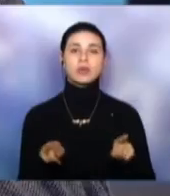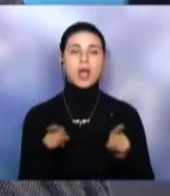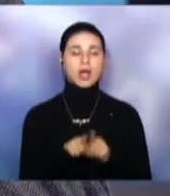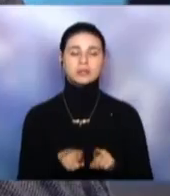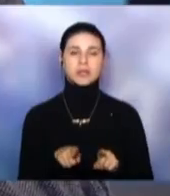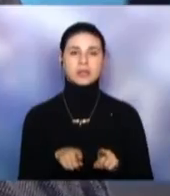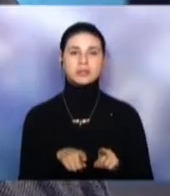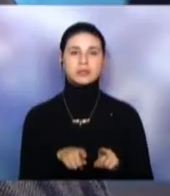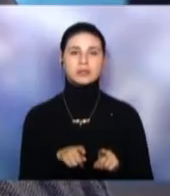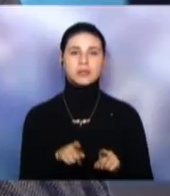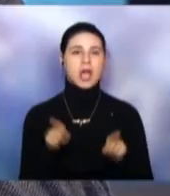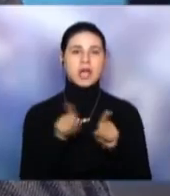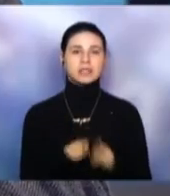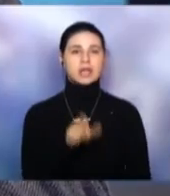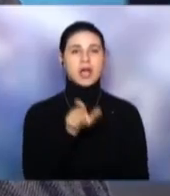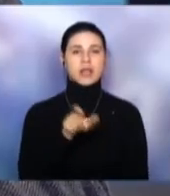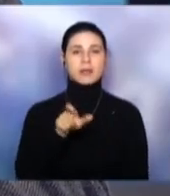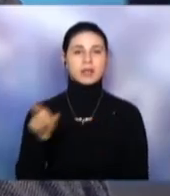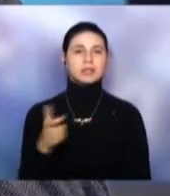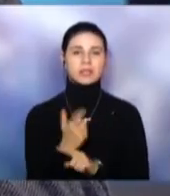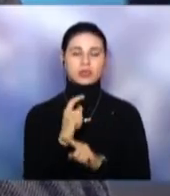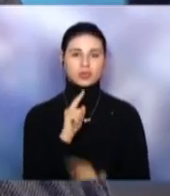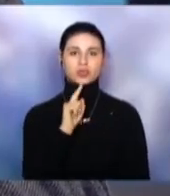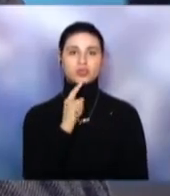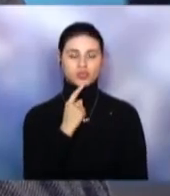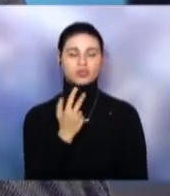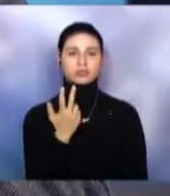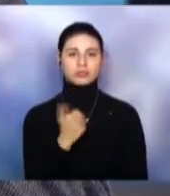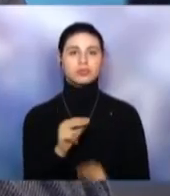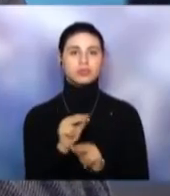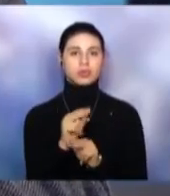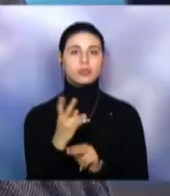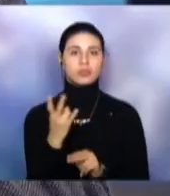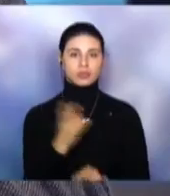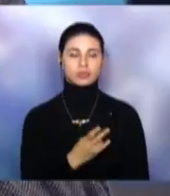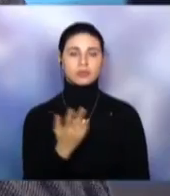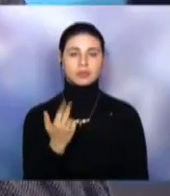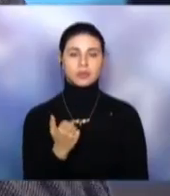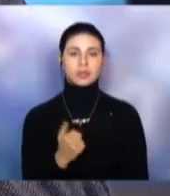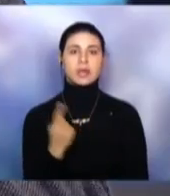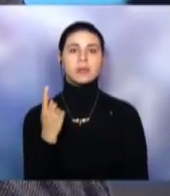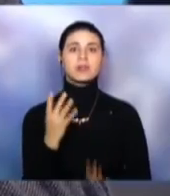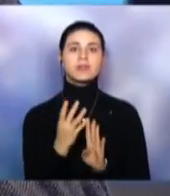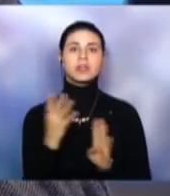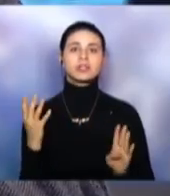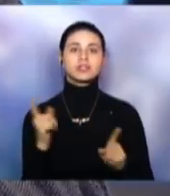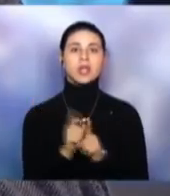კატეგორიის, მოდი დავარქვათ, პაციენტები, საკმაოდ რთული პაციენტები გახლავან, პირველ რიგში დამღოლობის თვალსაზრისით